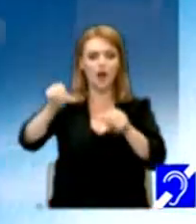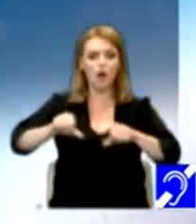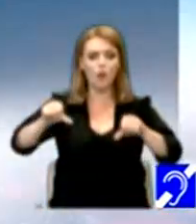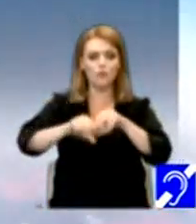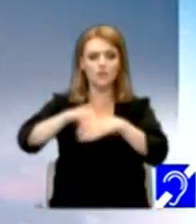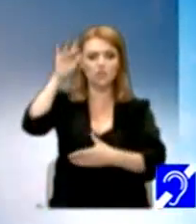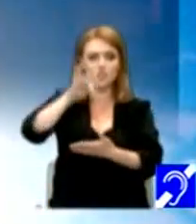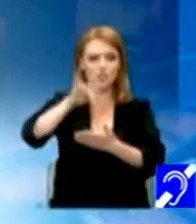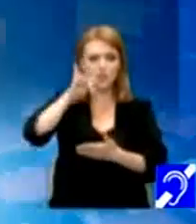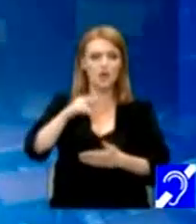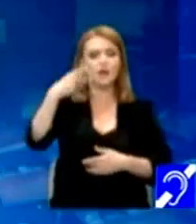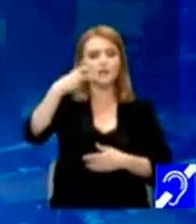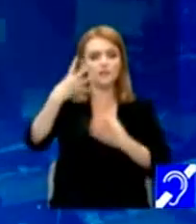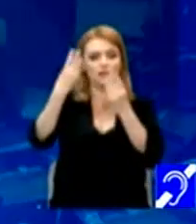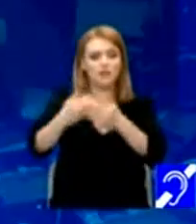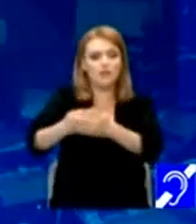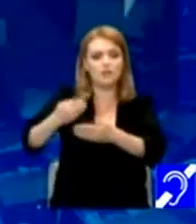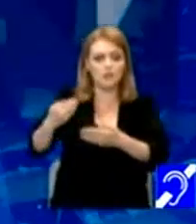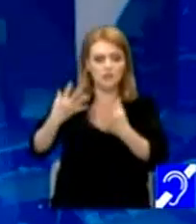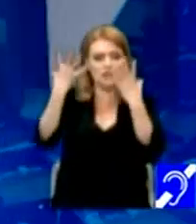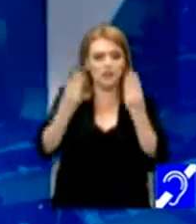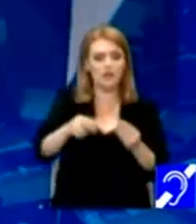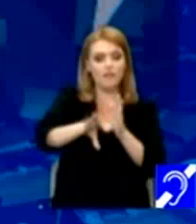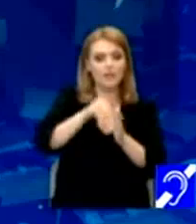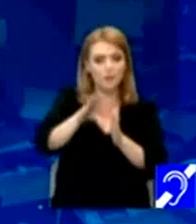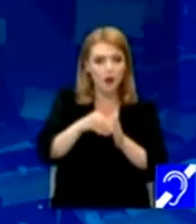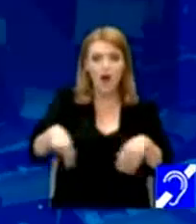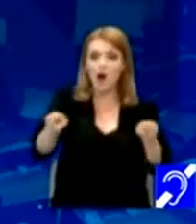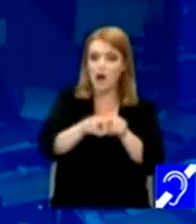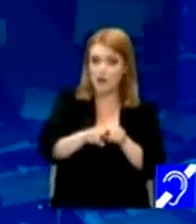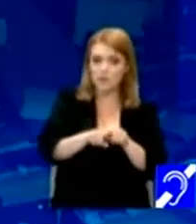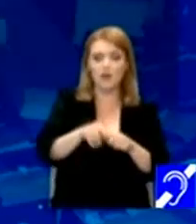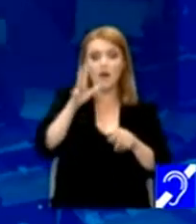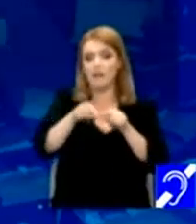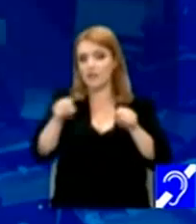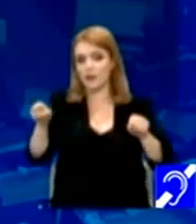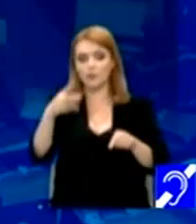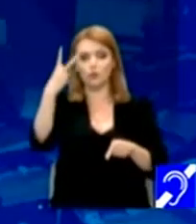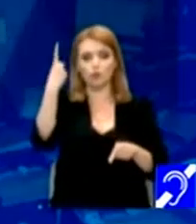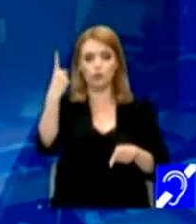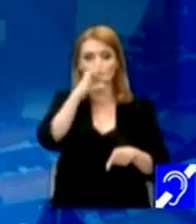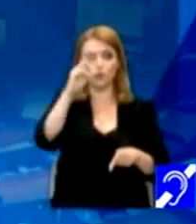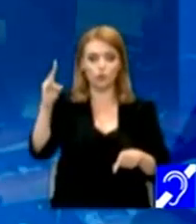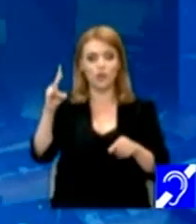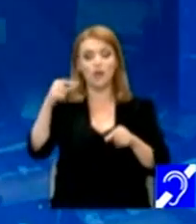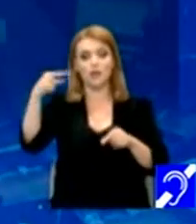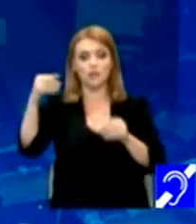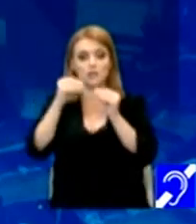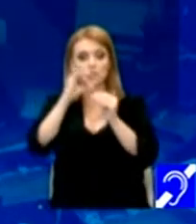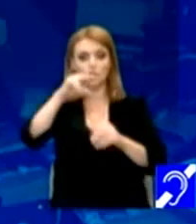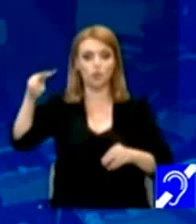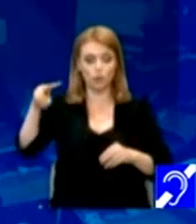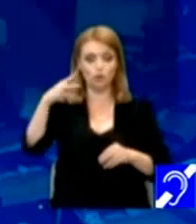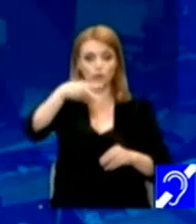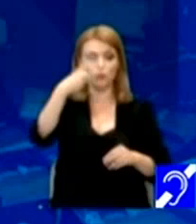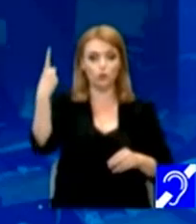Electorale Centrale cu 20 de zile înainte de ziua alegerilor. Astfel, în intervalul 21 iunie-10 iulie